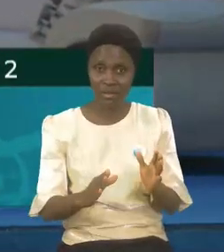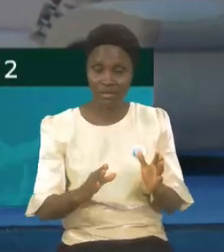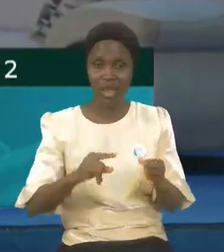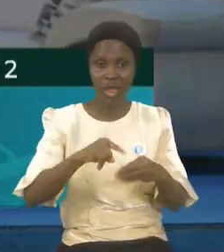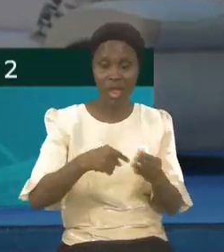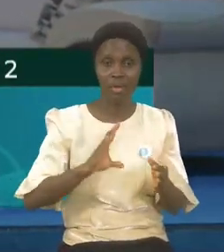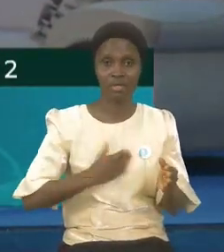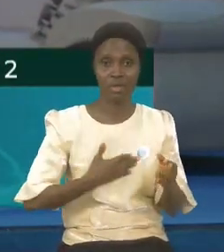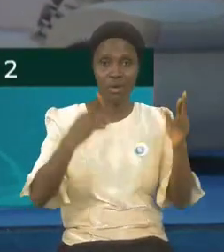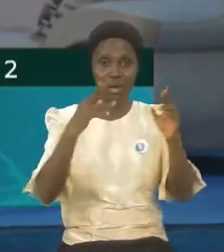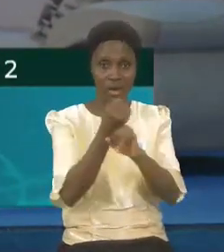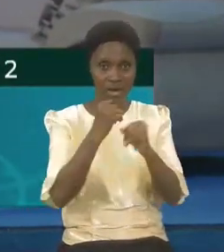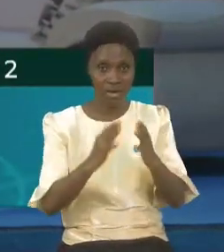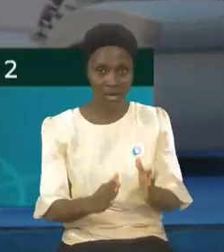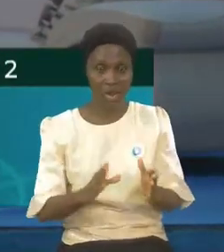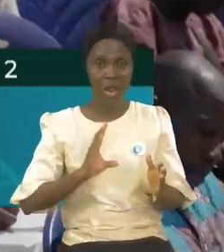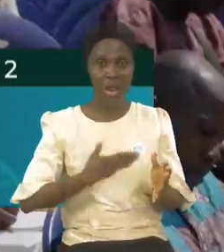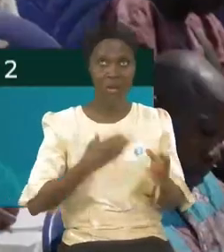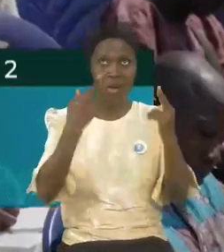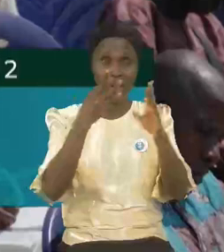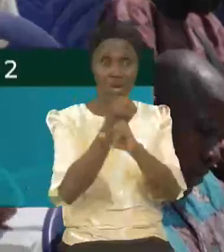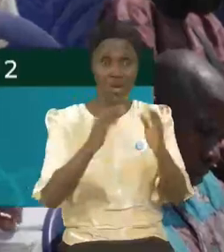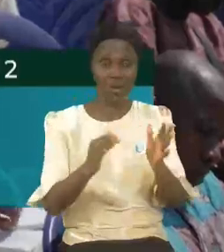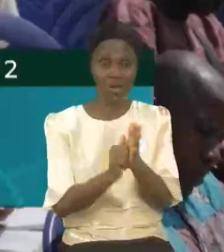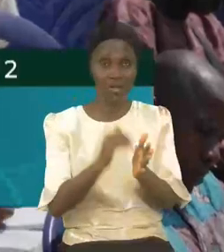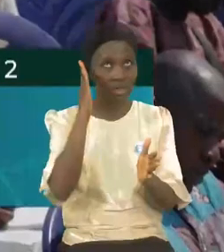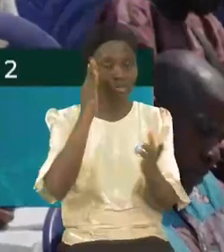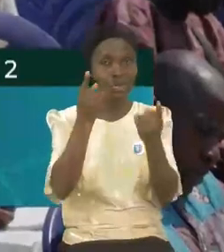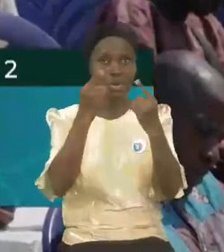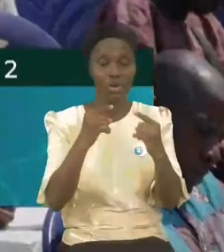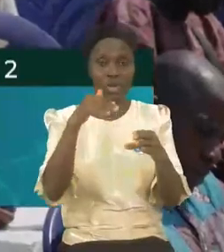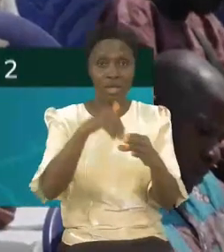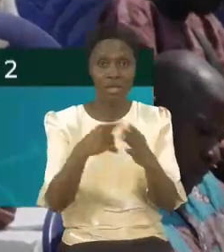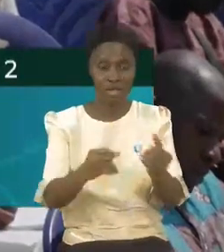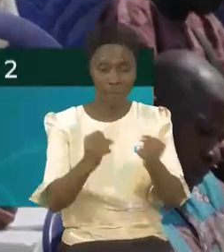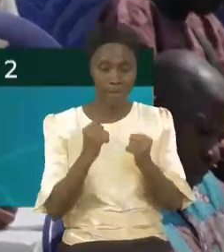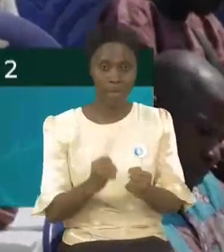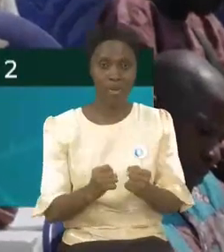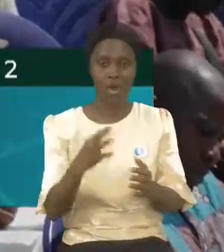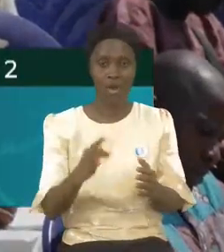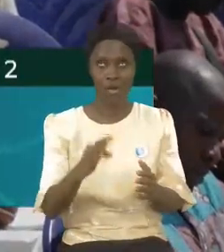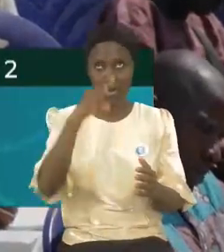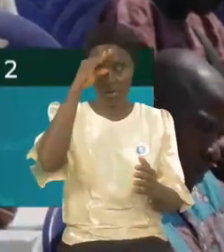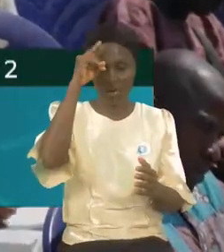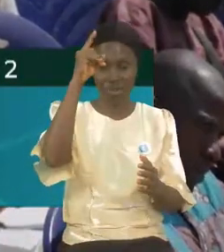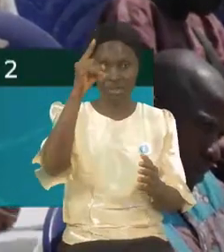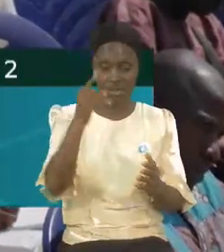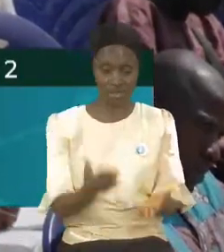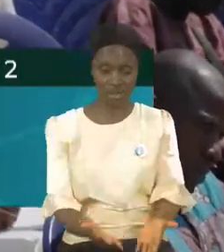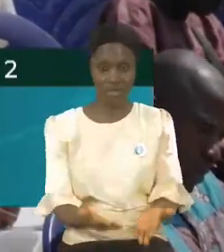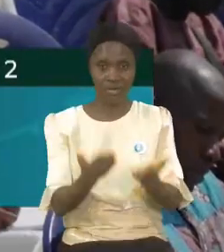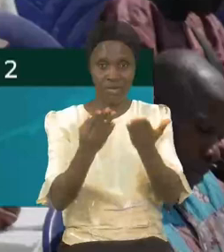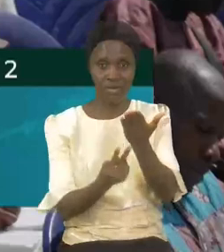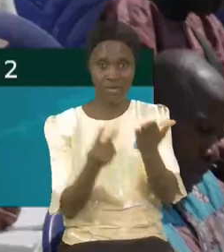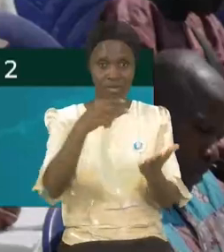notre Sauveur, notre Rédempteur à venir avec la puissance de sa résurrection. Les morts en